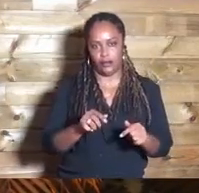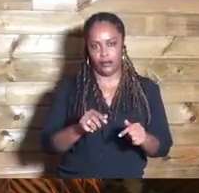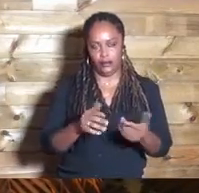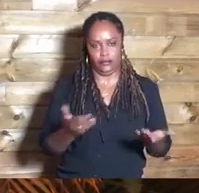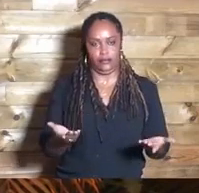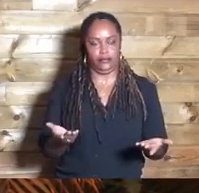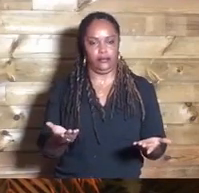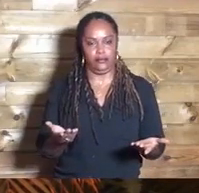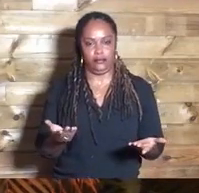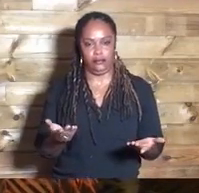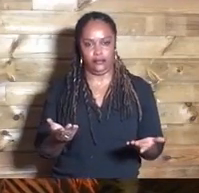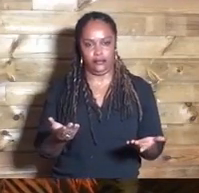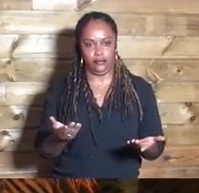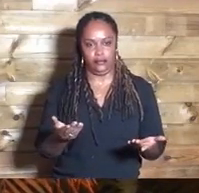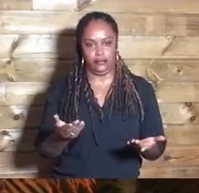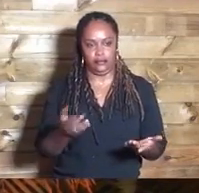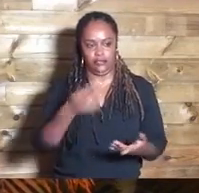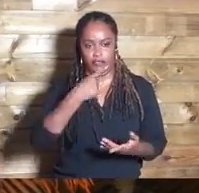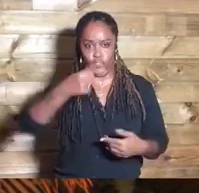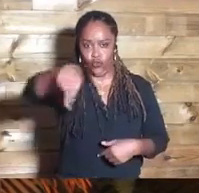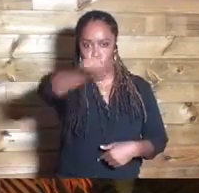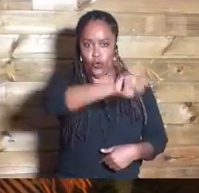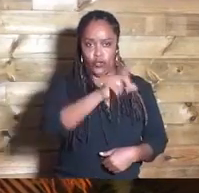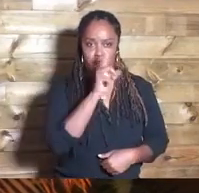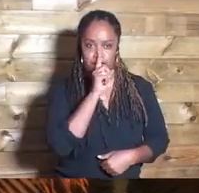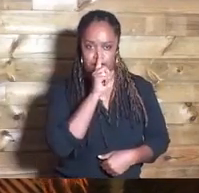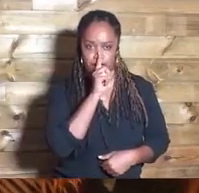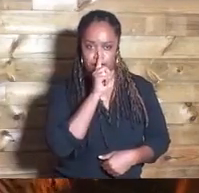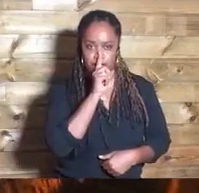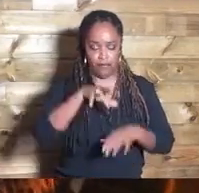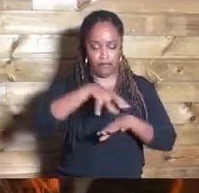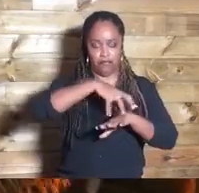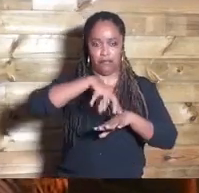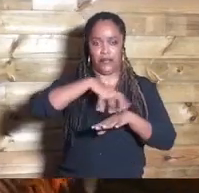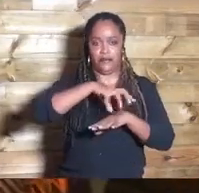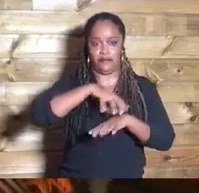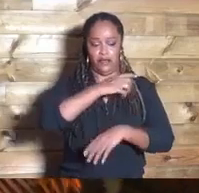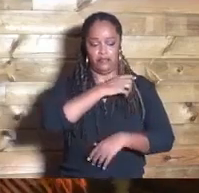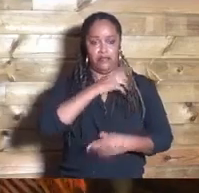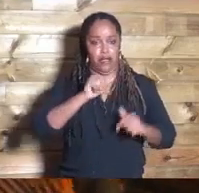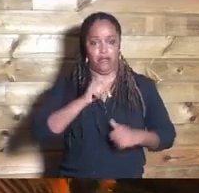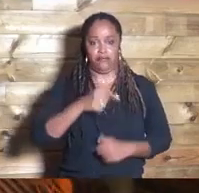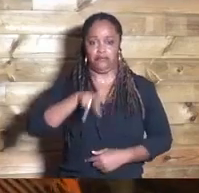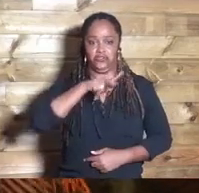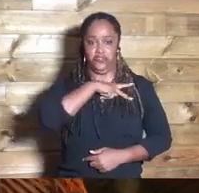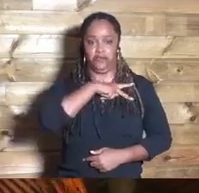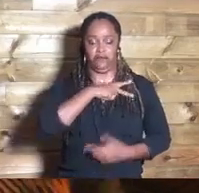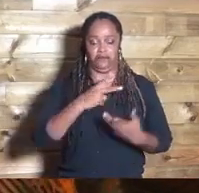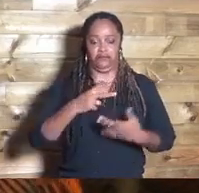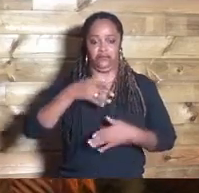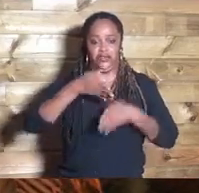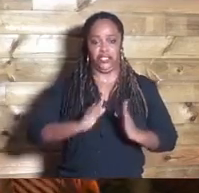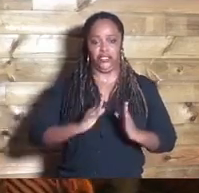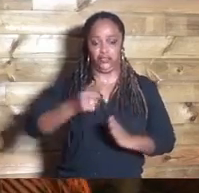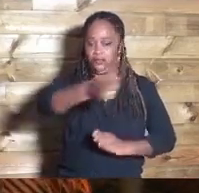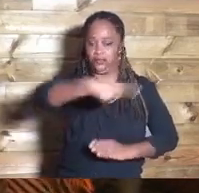moins. Et tout ça, ça a obligé nous voir que nous ne pouvons pas faire considérer, nous ne pouvons pas faire semblant encore, nous ne pouvons pas arrêter la cagade, qui a